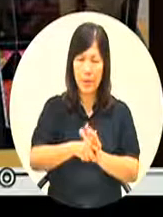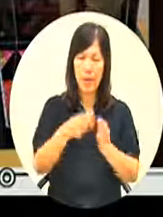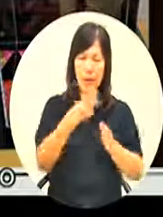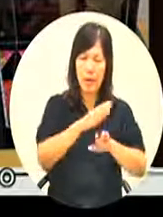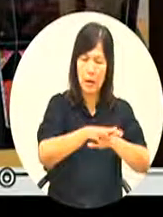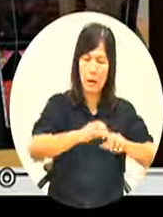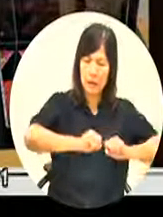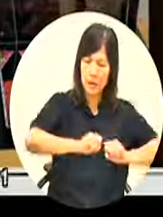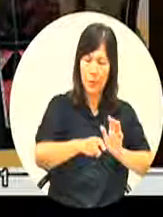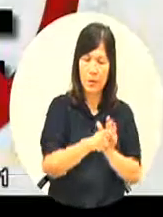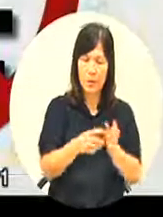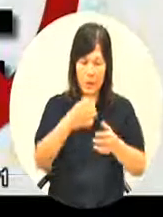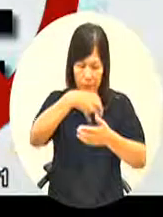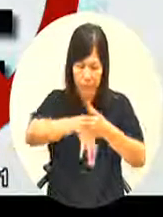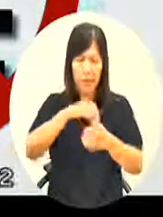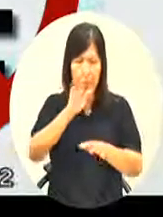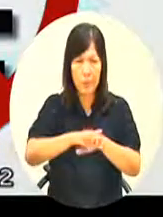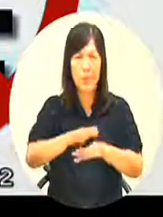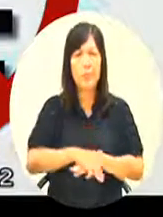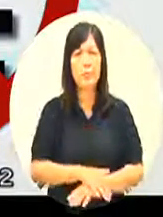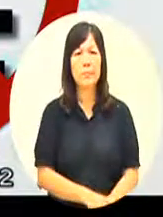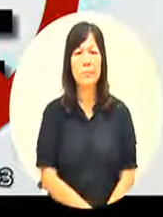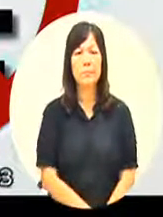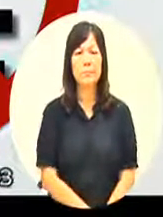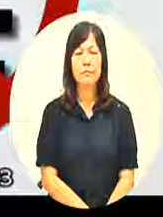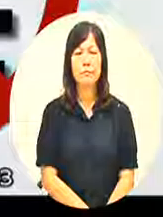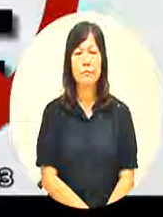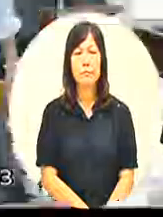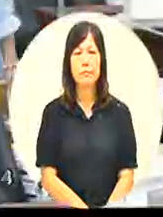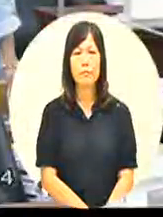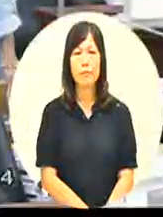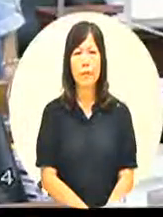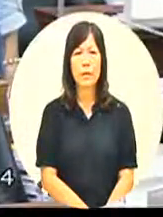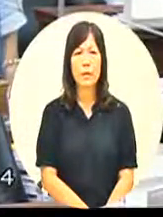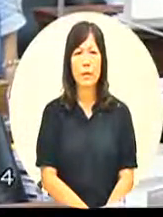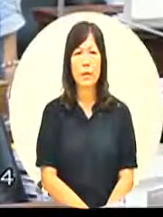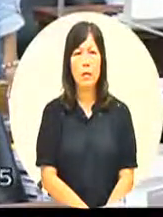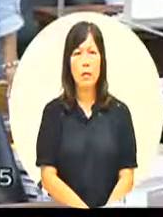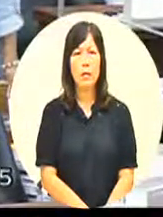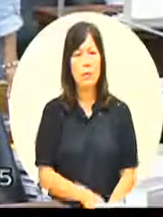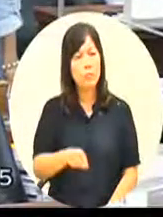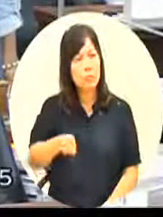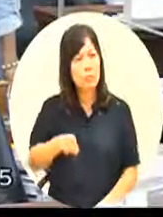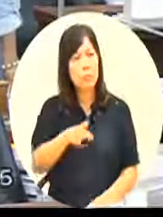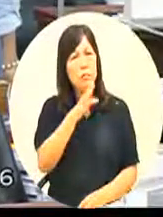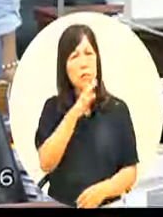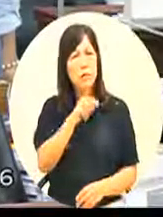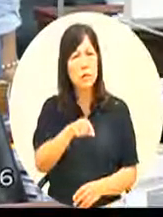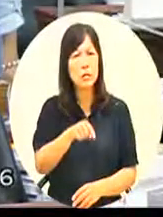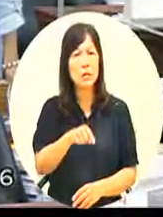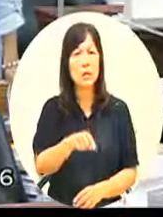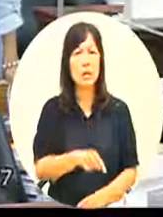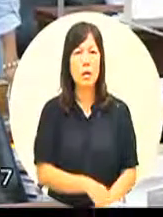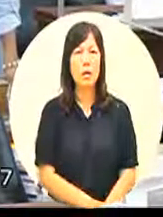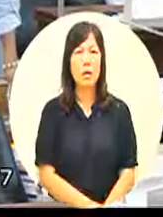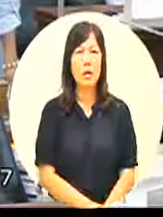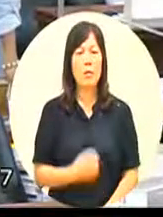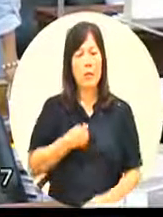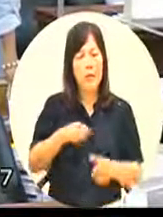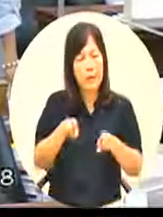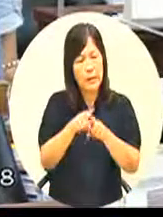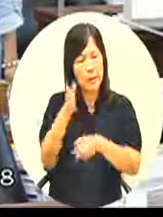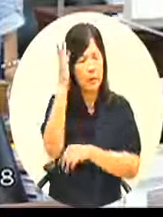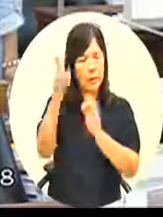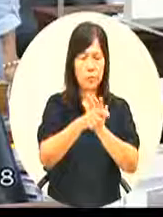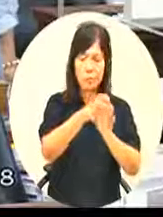命放在里面。好，所以我想因为我们公部门跟